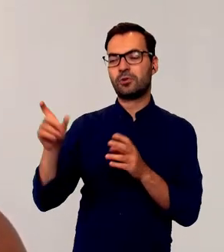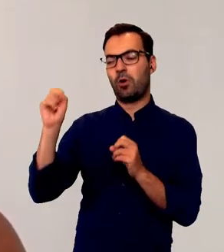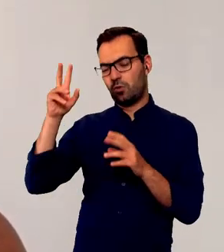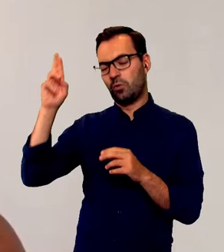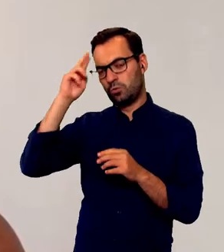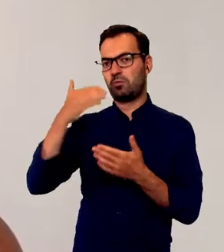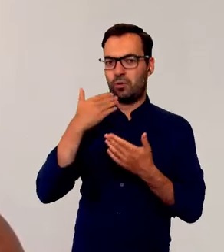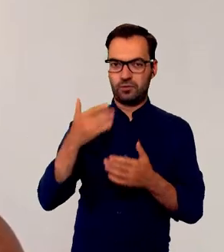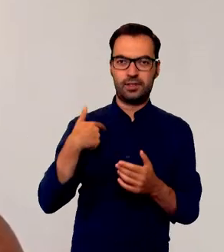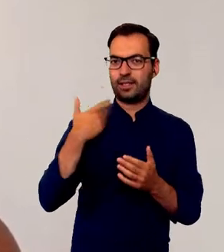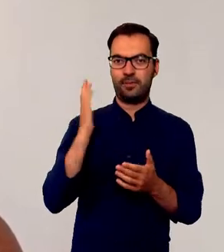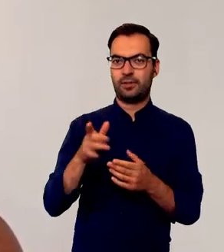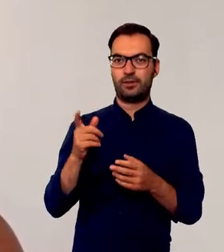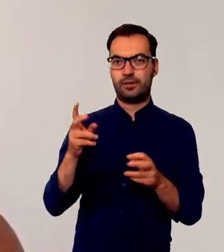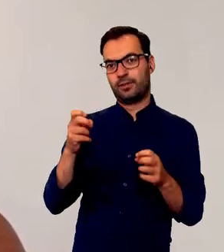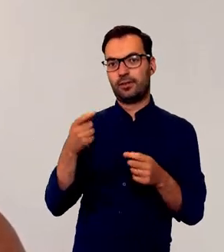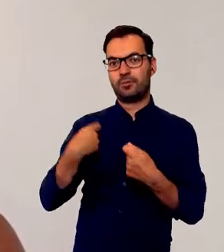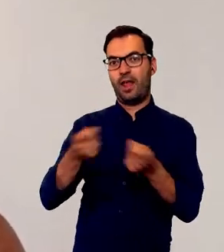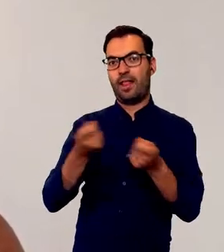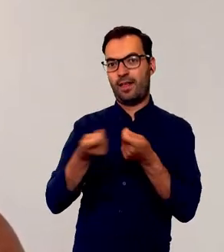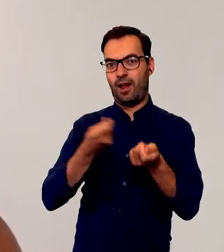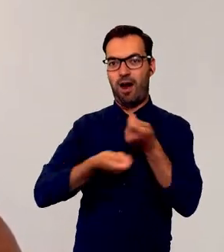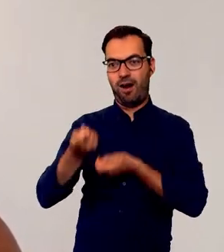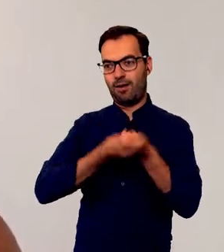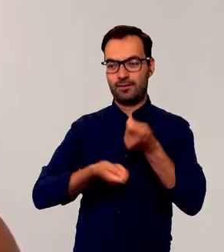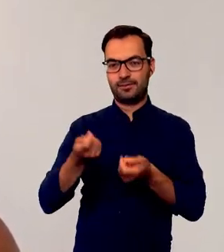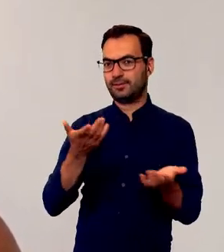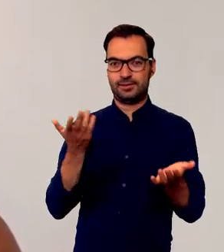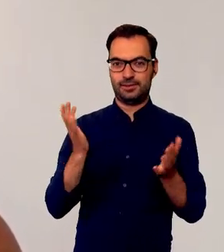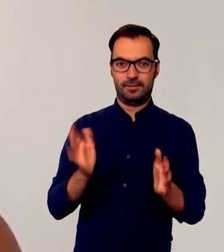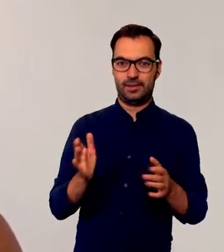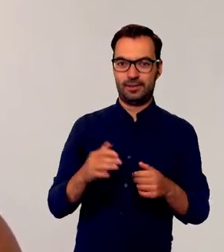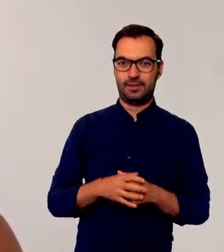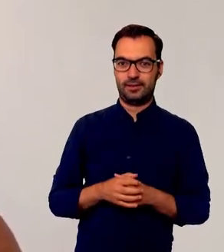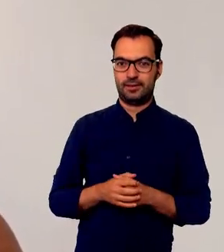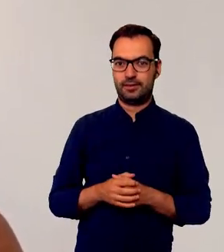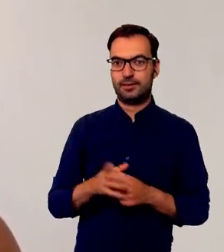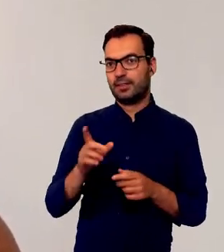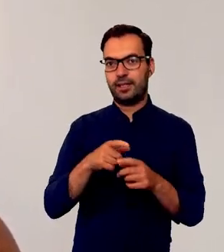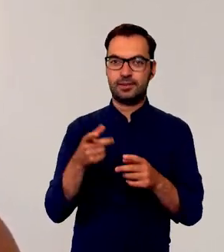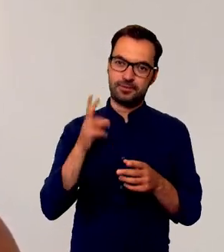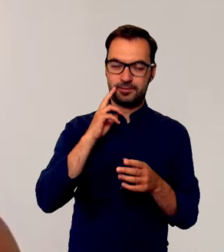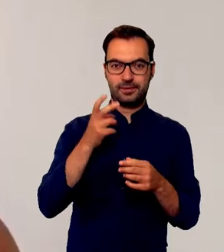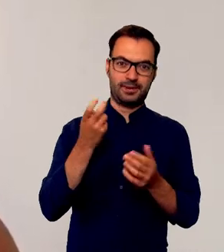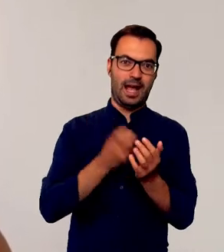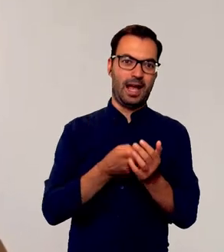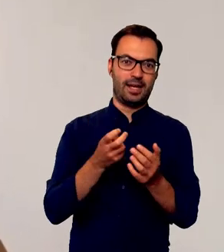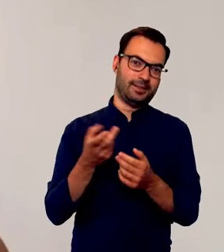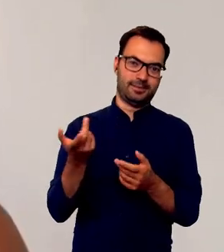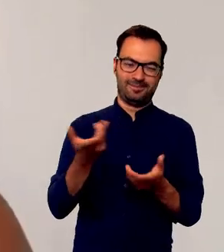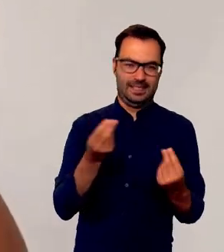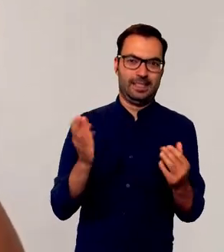mi, że ja nie będę kupczyć, nie będę zajmować się tutaj jakimś stręczycielstwem.